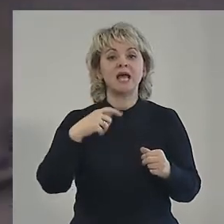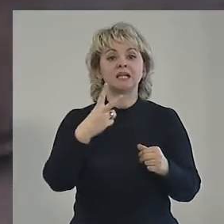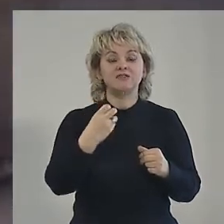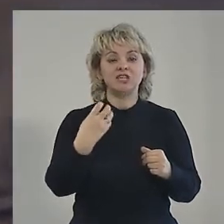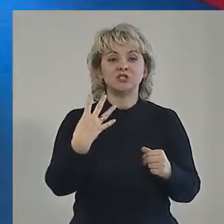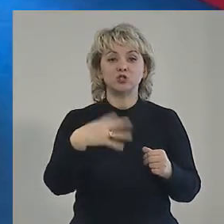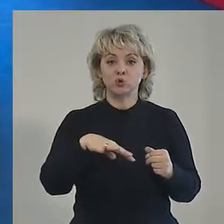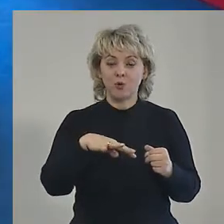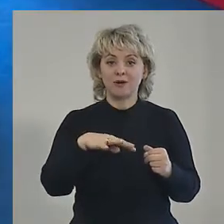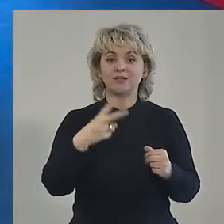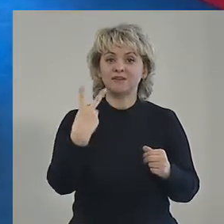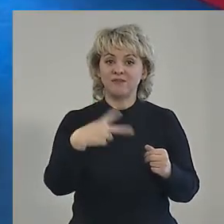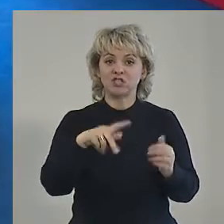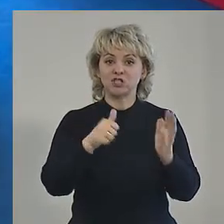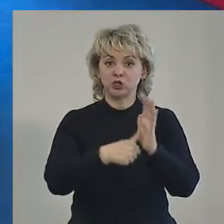телефону